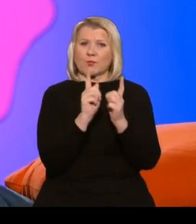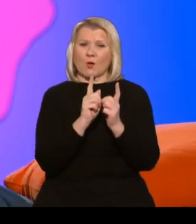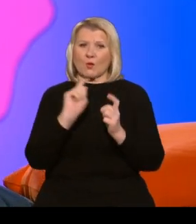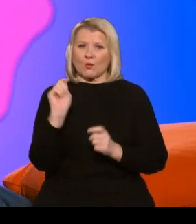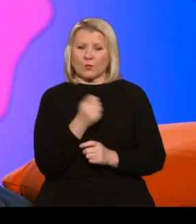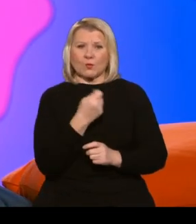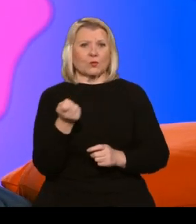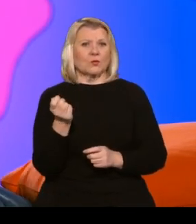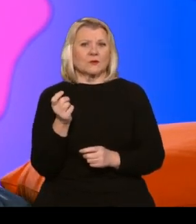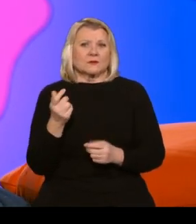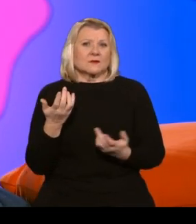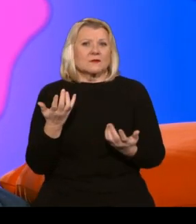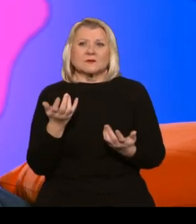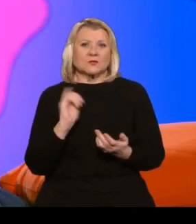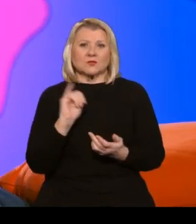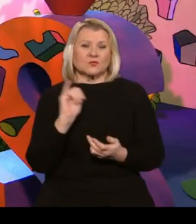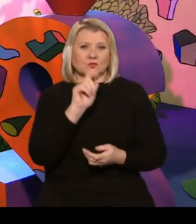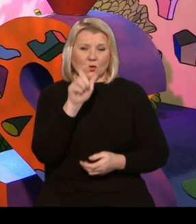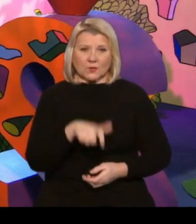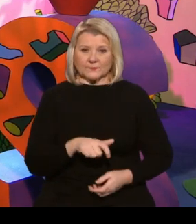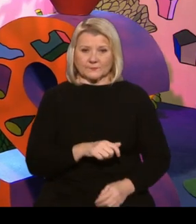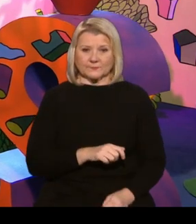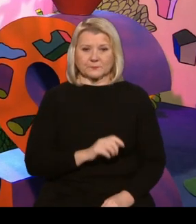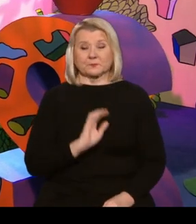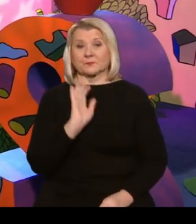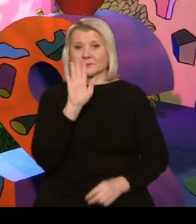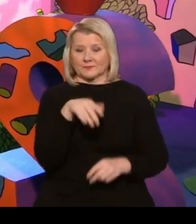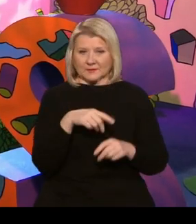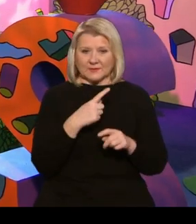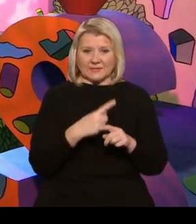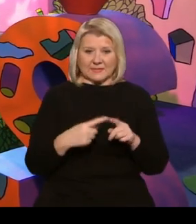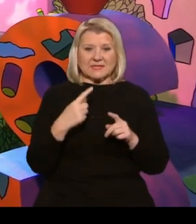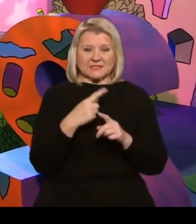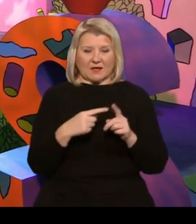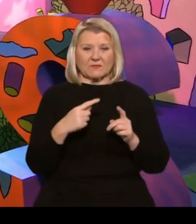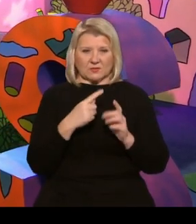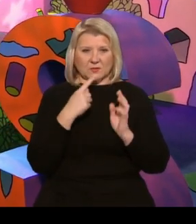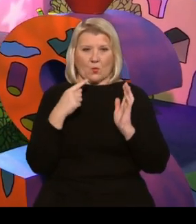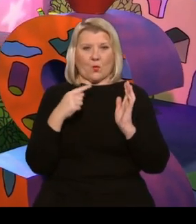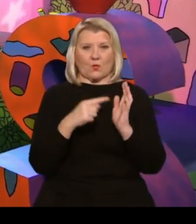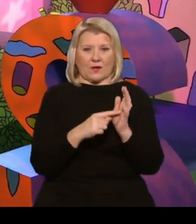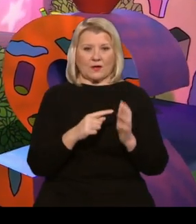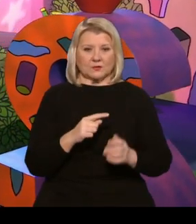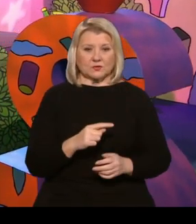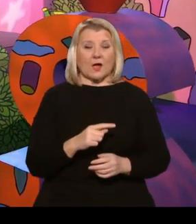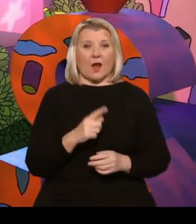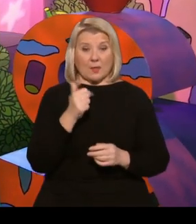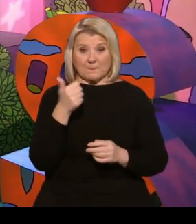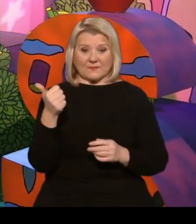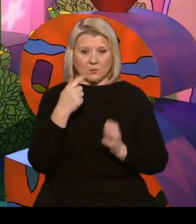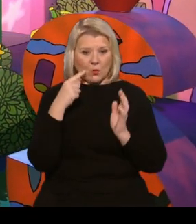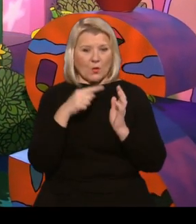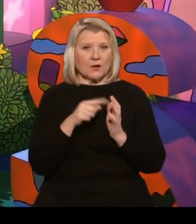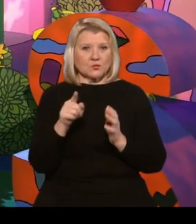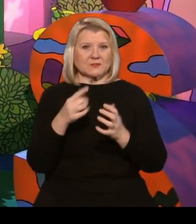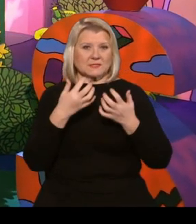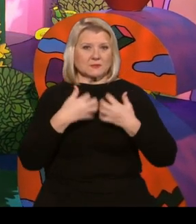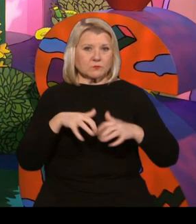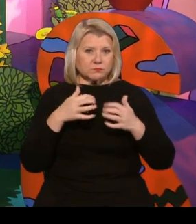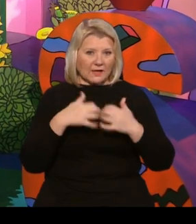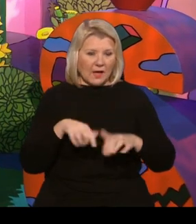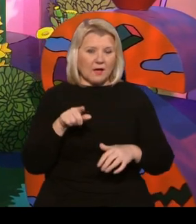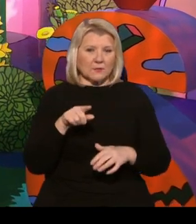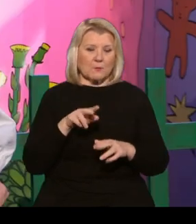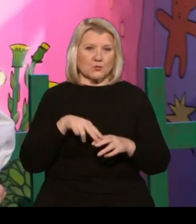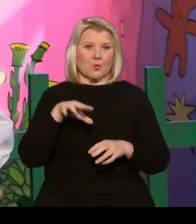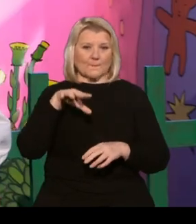Martine Klásku z Venkova? To poznáš hned, jak tasím tuhle tu zbraň. Aha, no to je